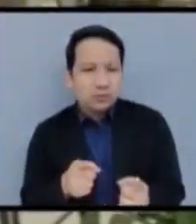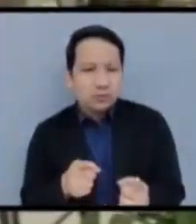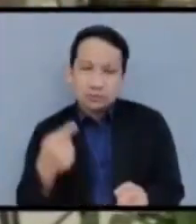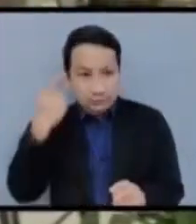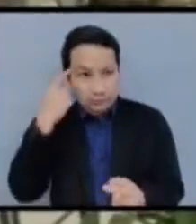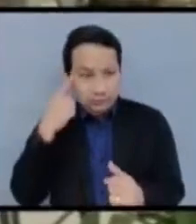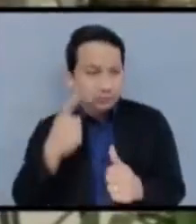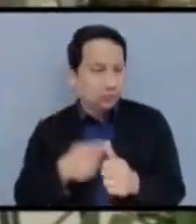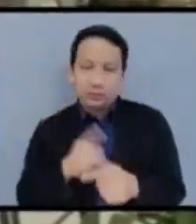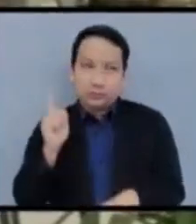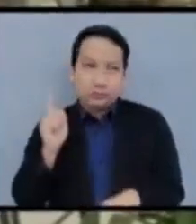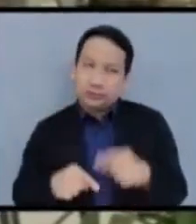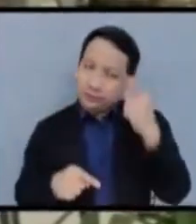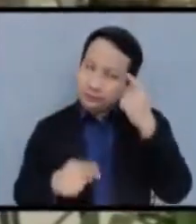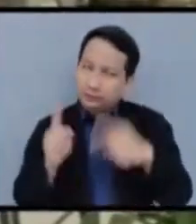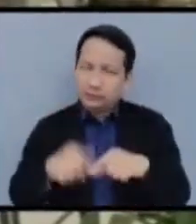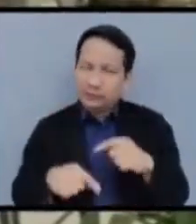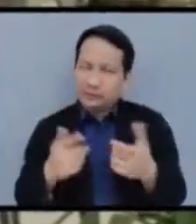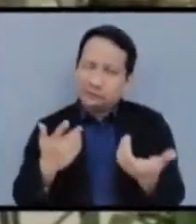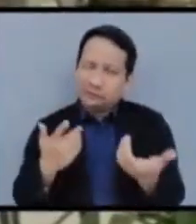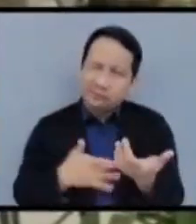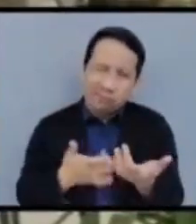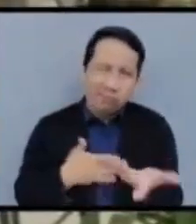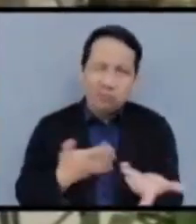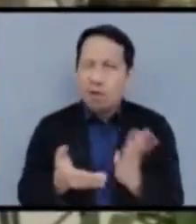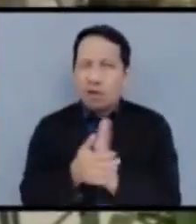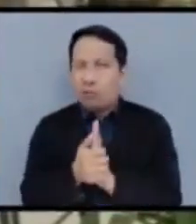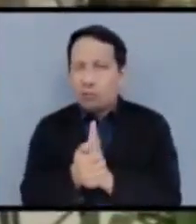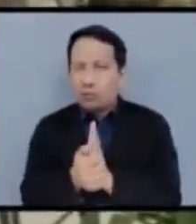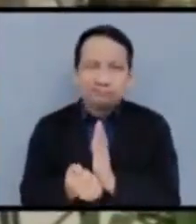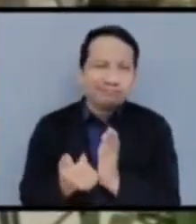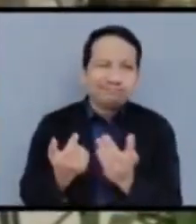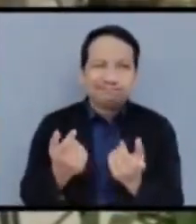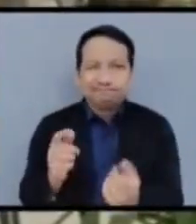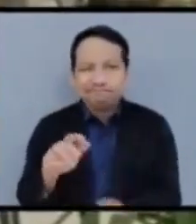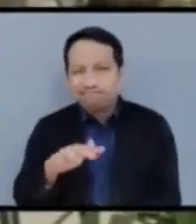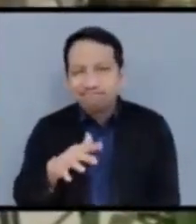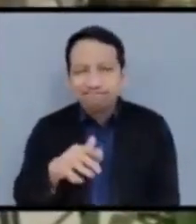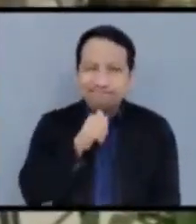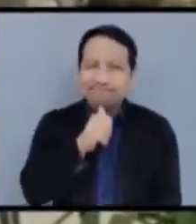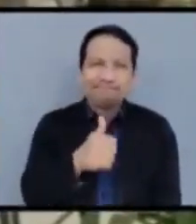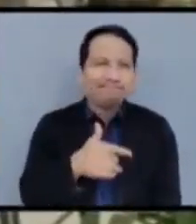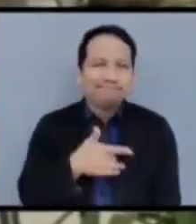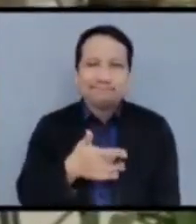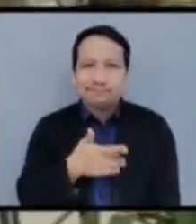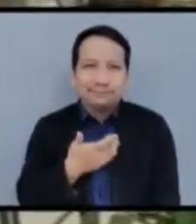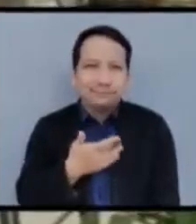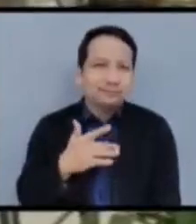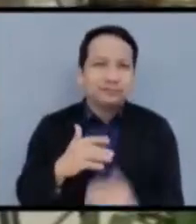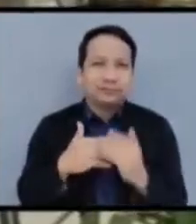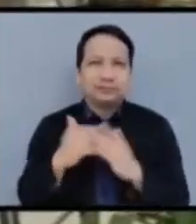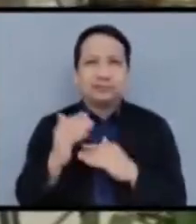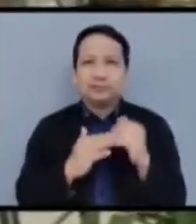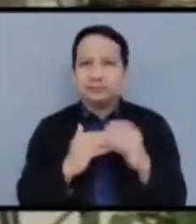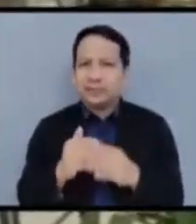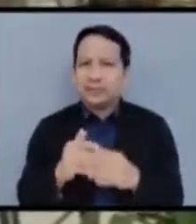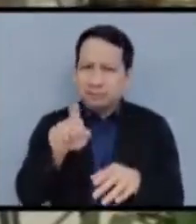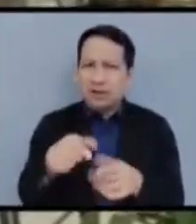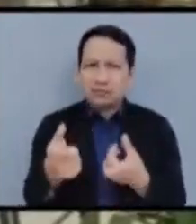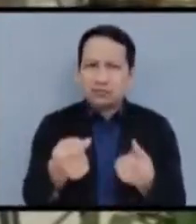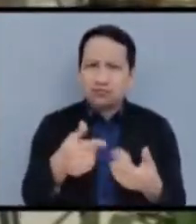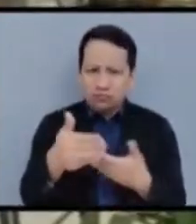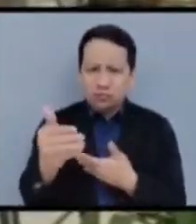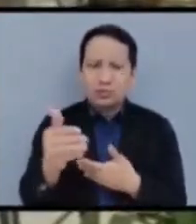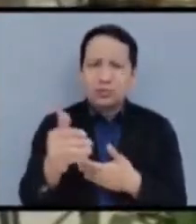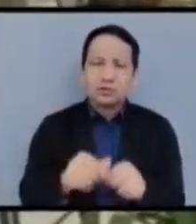had the talent to do it at first. So like I was a bit unconfident, but you know, just do it. You know, you will never